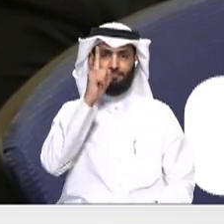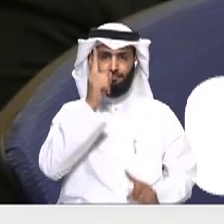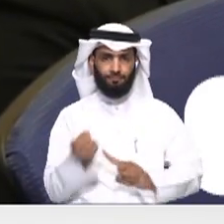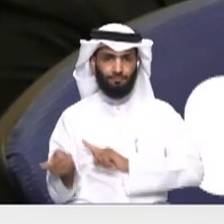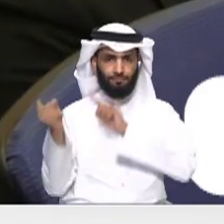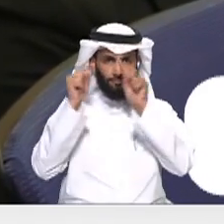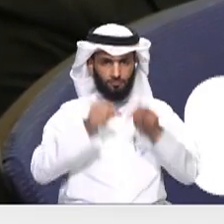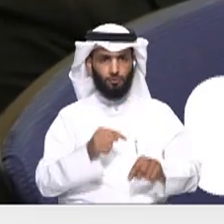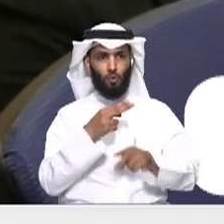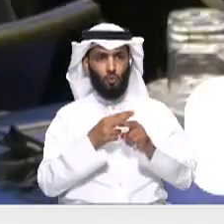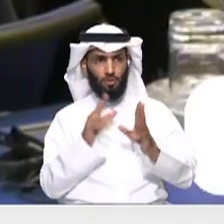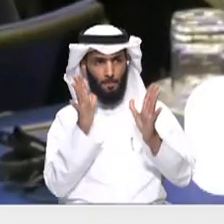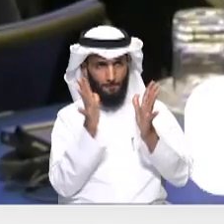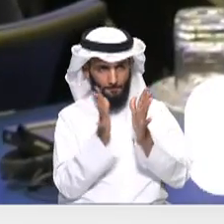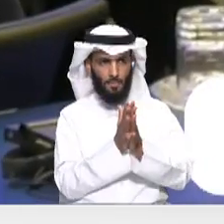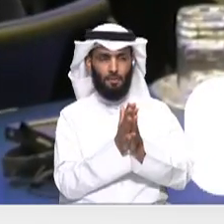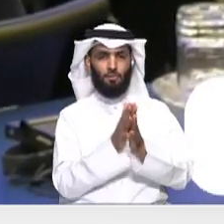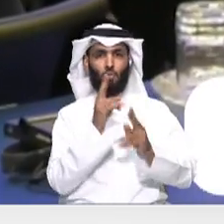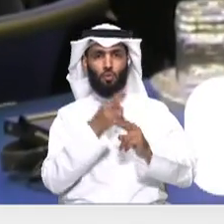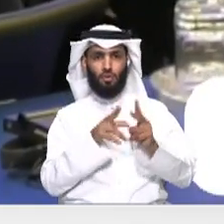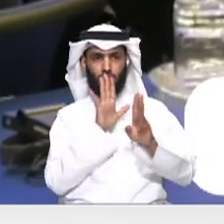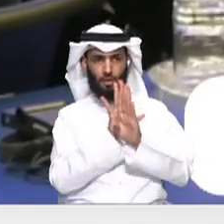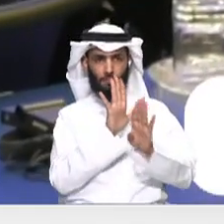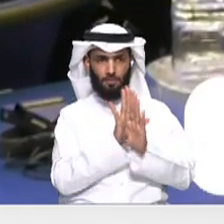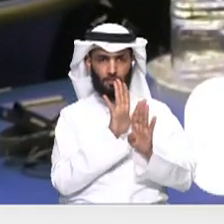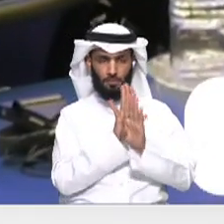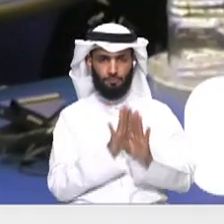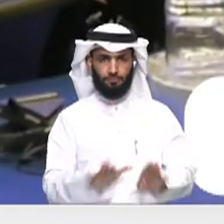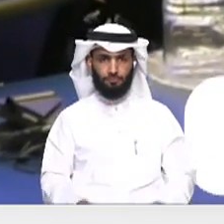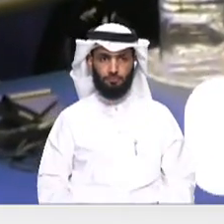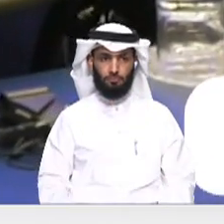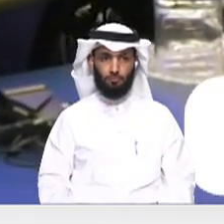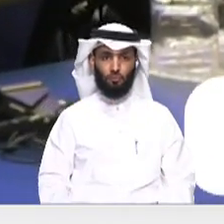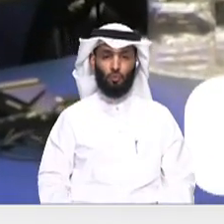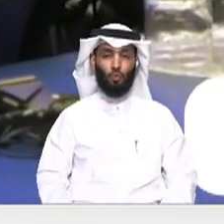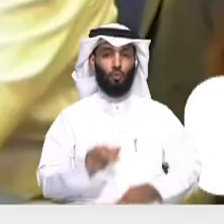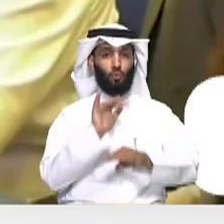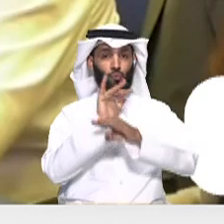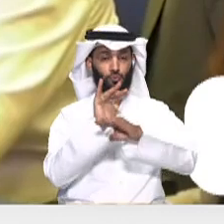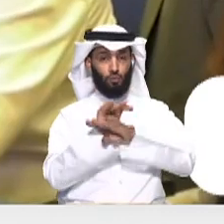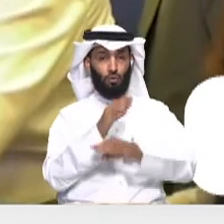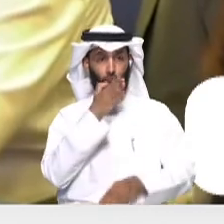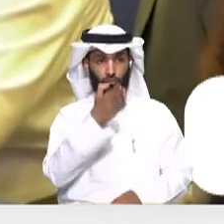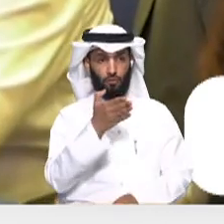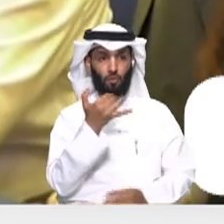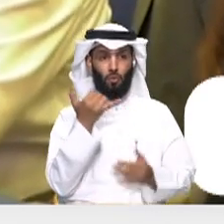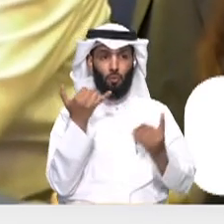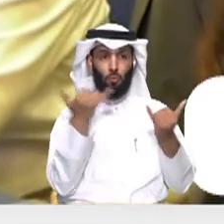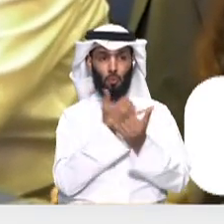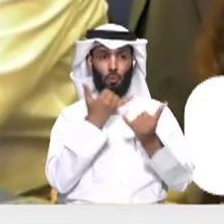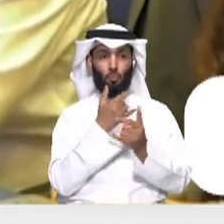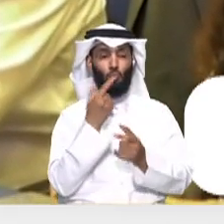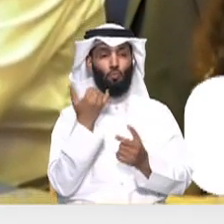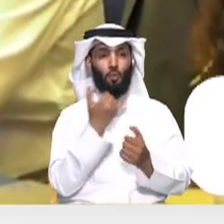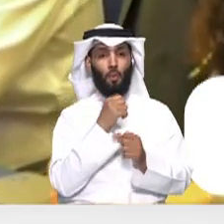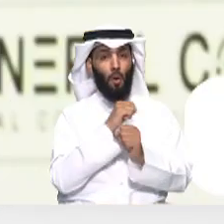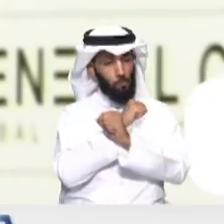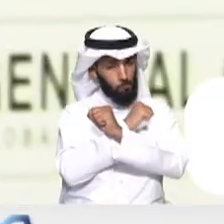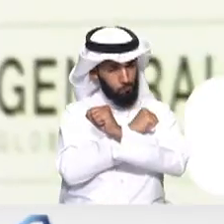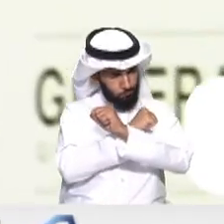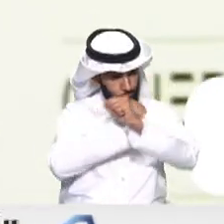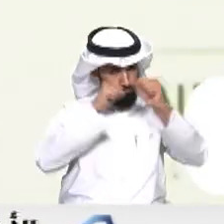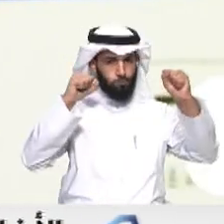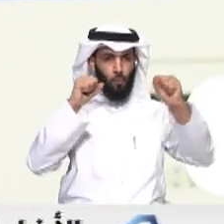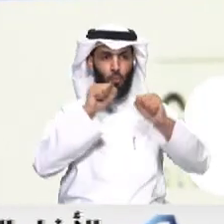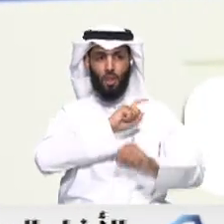دعم أنشطة ومشاريع الوكالة، تطرق في كلمته أيضا إلى عدد من قضايا منع الانتشار النووي في منطقة الشرق